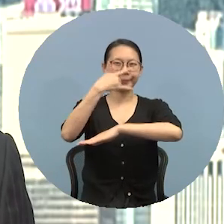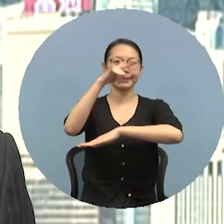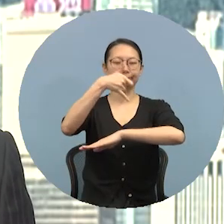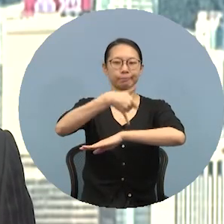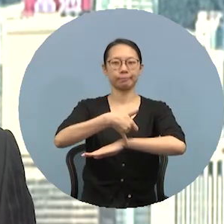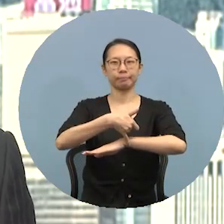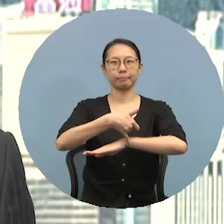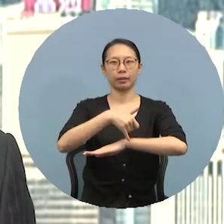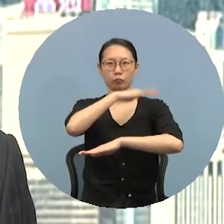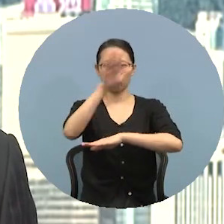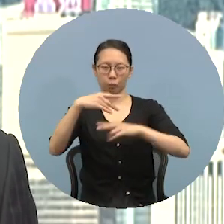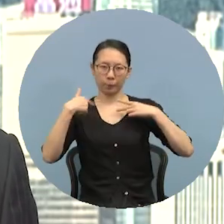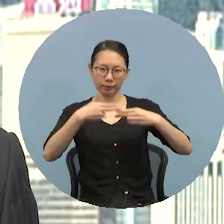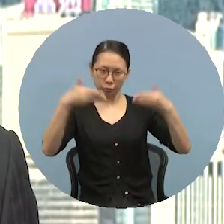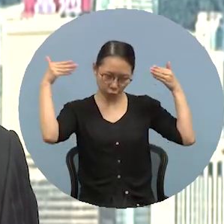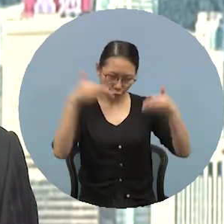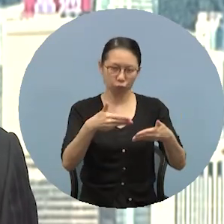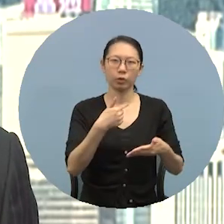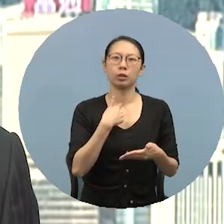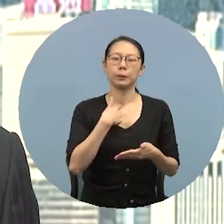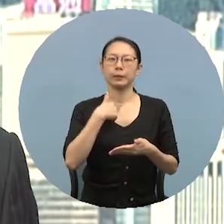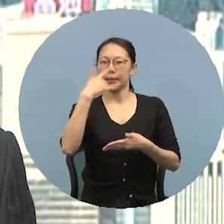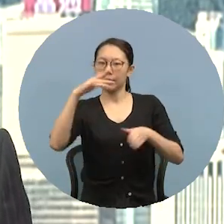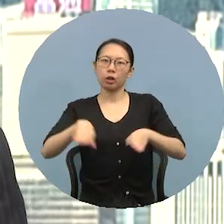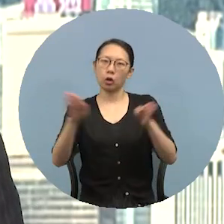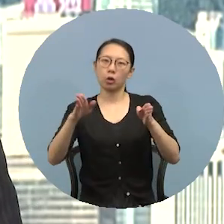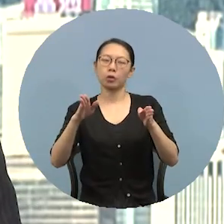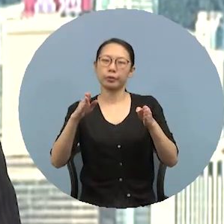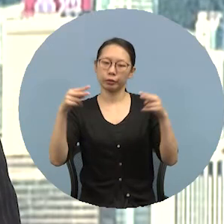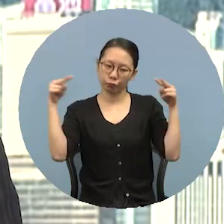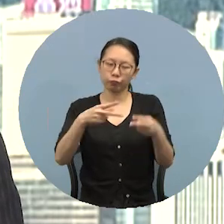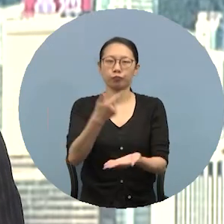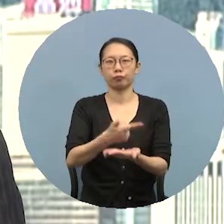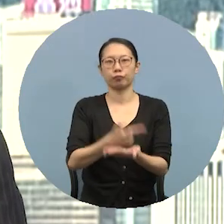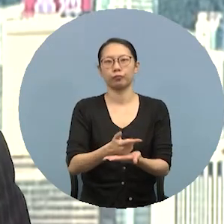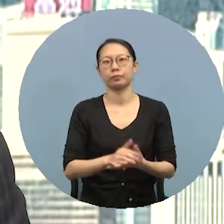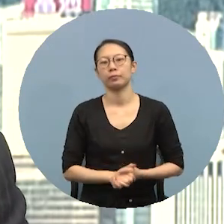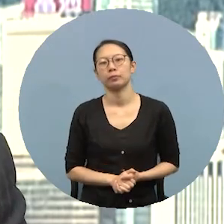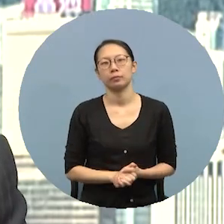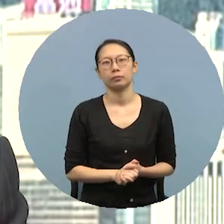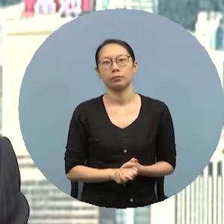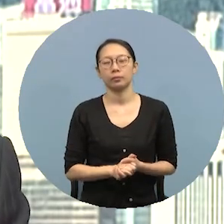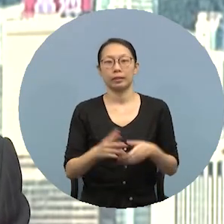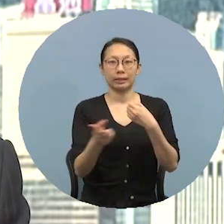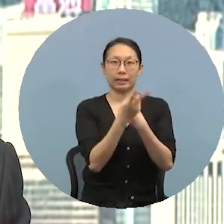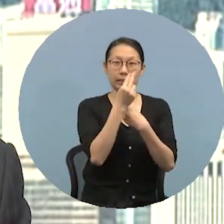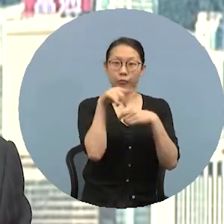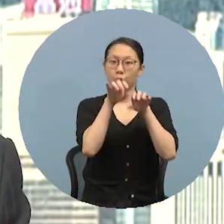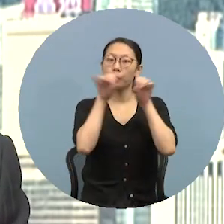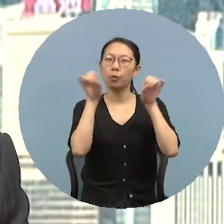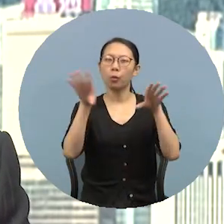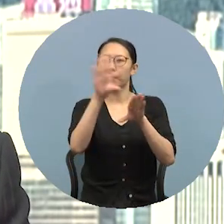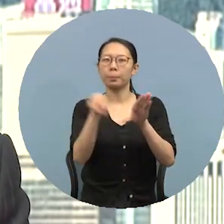展開新篇的關鍵時期。二十大報告涉及港澳的內容非常